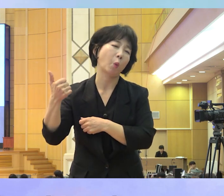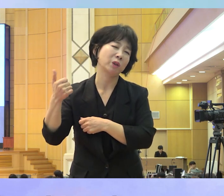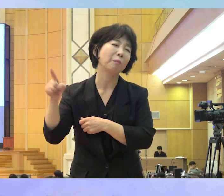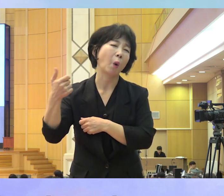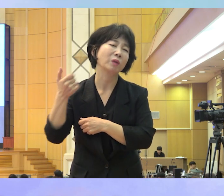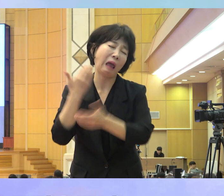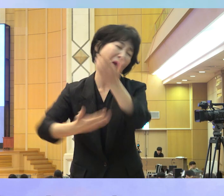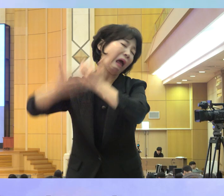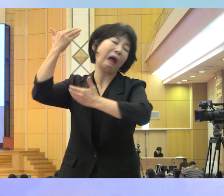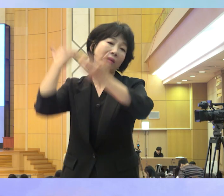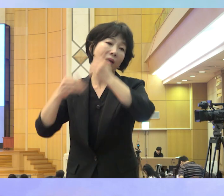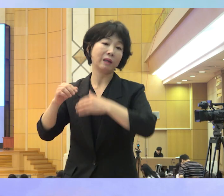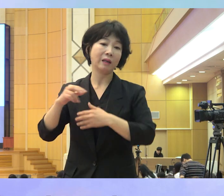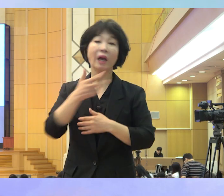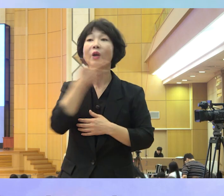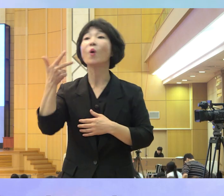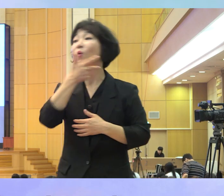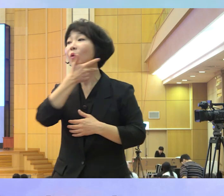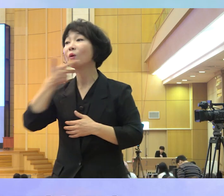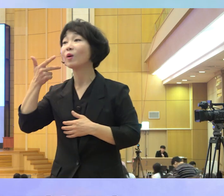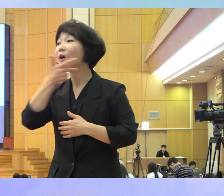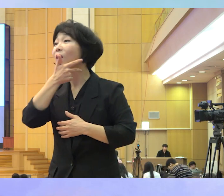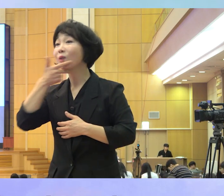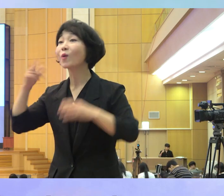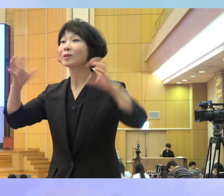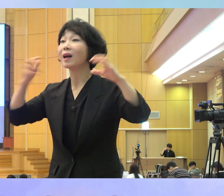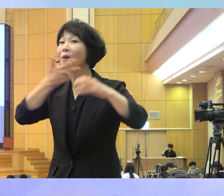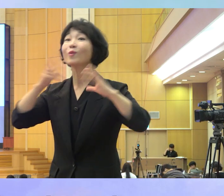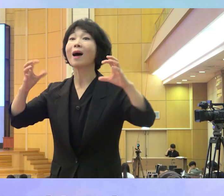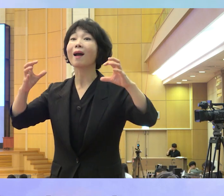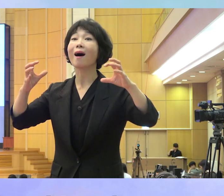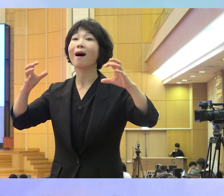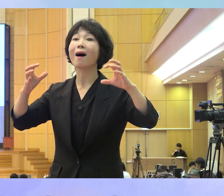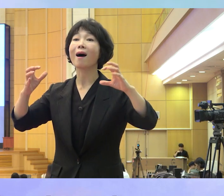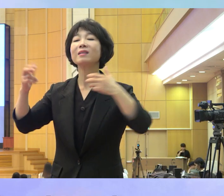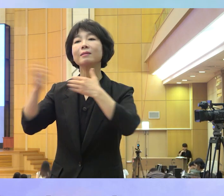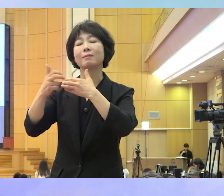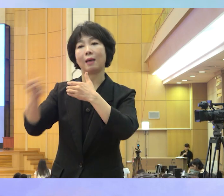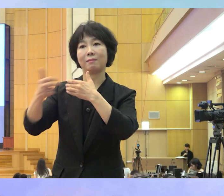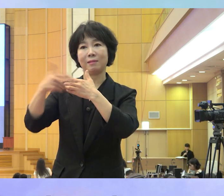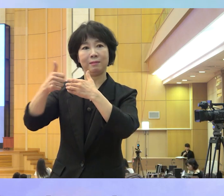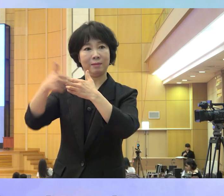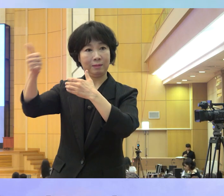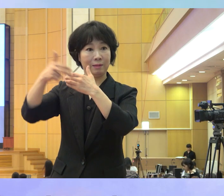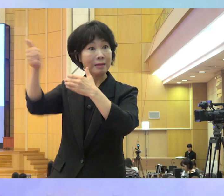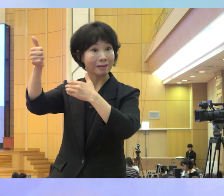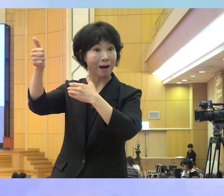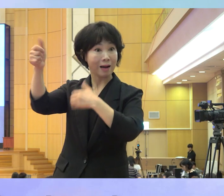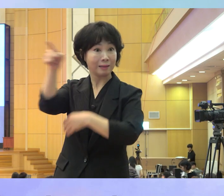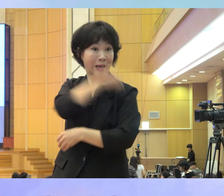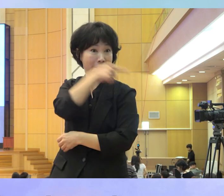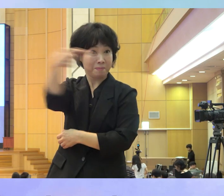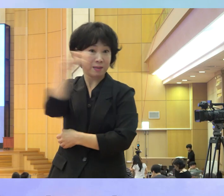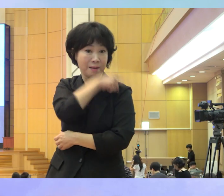영국의 제임스 심슨이라고 하는 사람이 있습니다. 의사입니다. 이분이 최초로